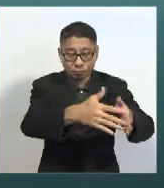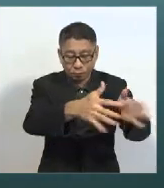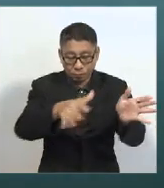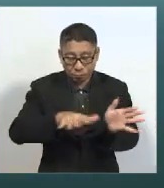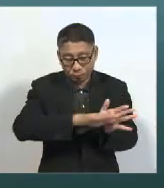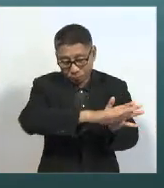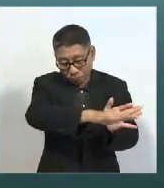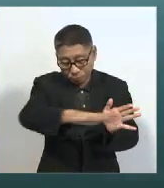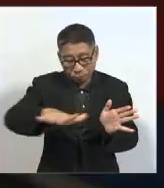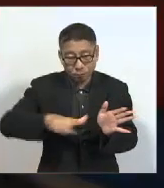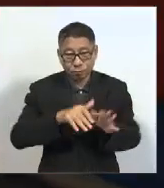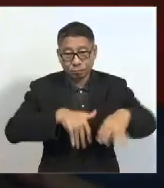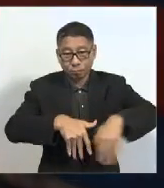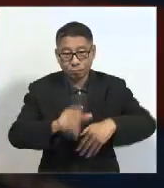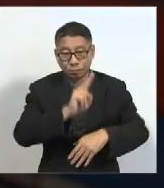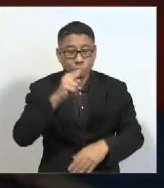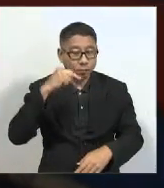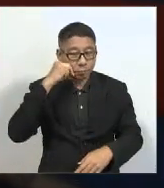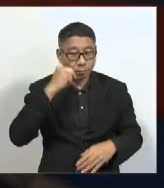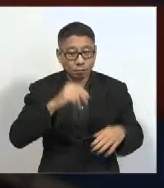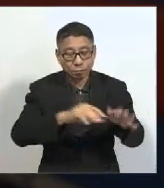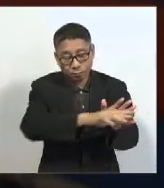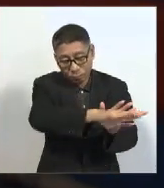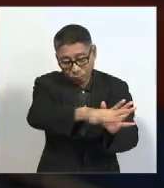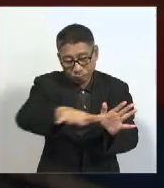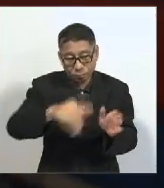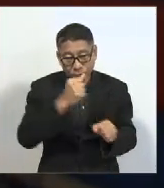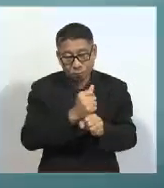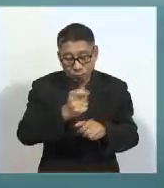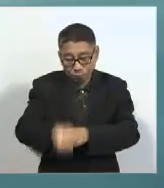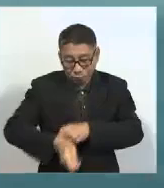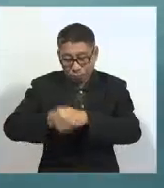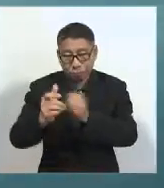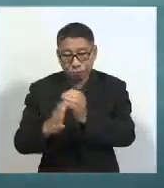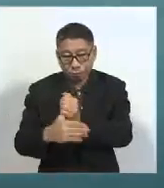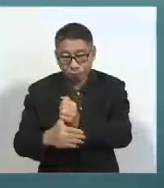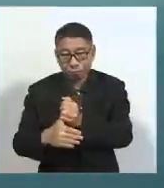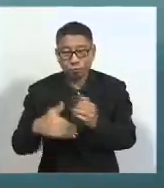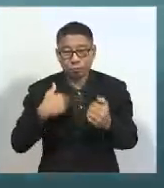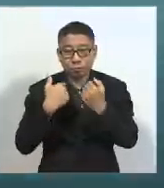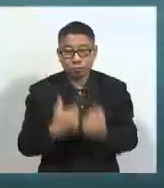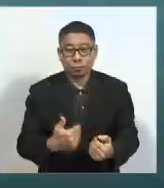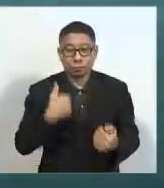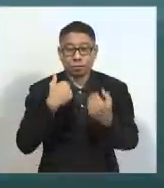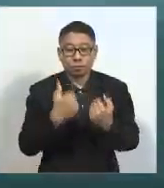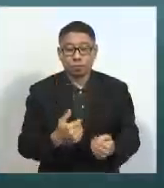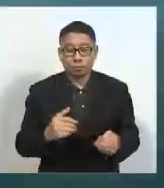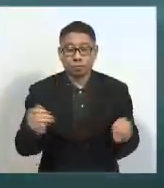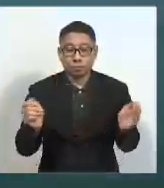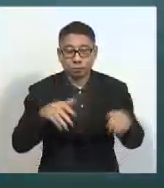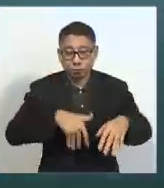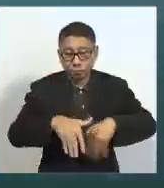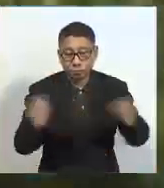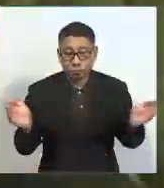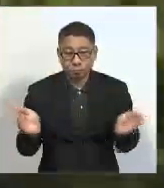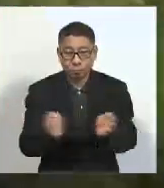รุษโดยชาวชุมชนจะใช้น้ำจากบึงหนองหารเพื่อการเกษตรและประมงนอกจากนี้ชาวบ้านยังได้รวมกลุ่มกัน